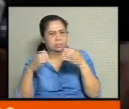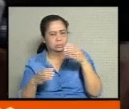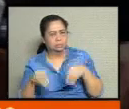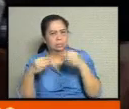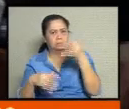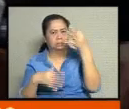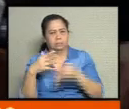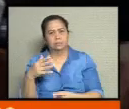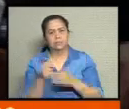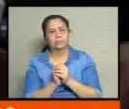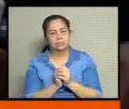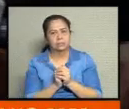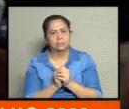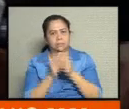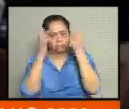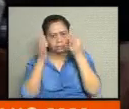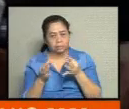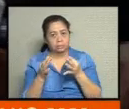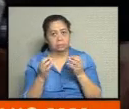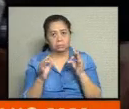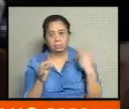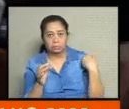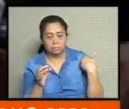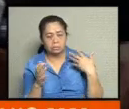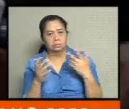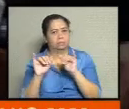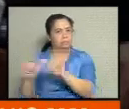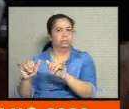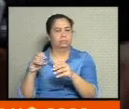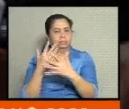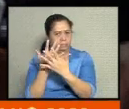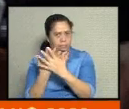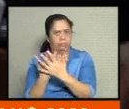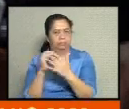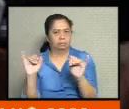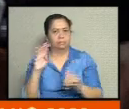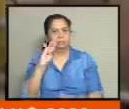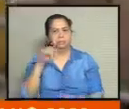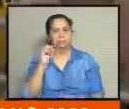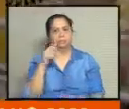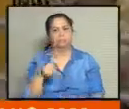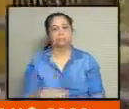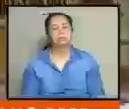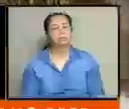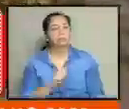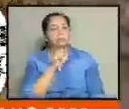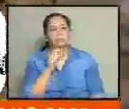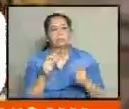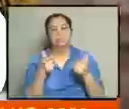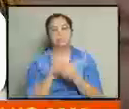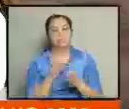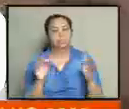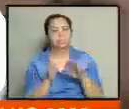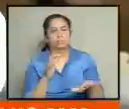its final judgment. Until then, they will remain under the custody of the DGMP. Hindi rin daw agad